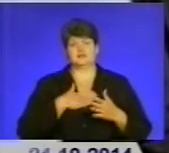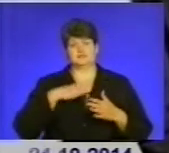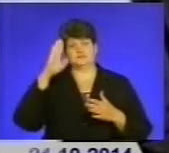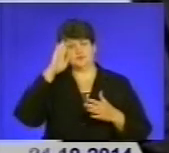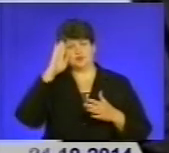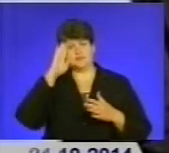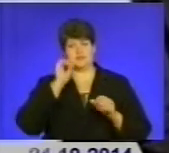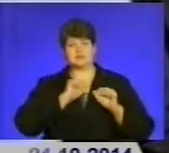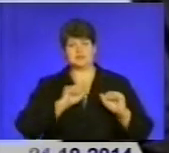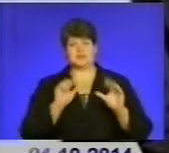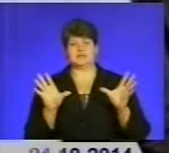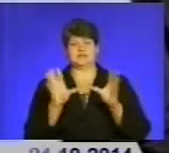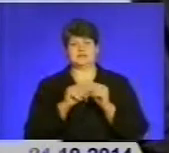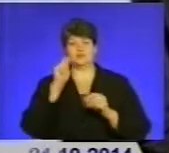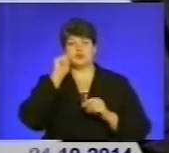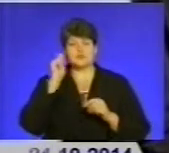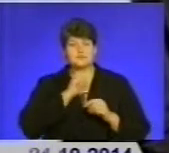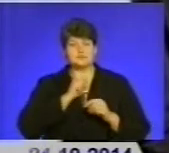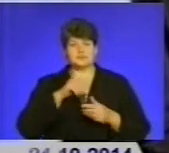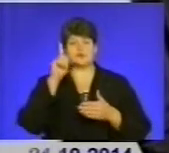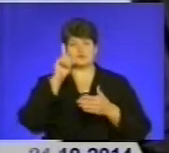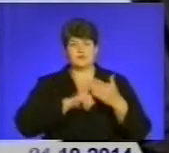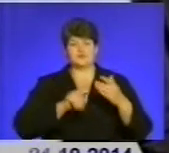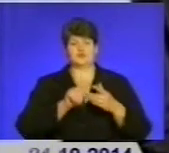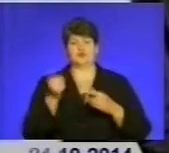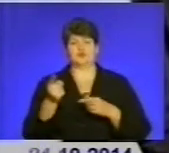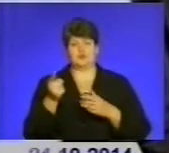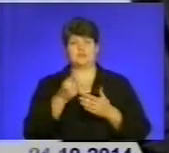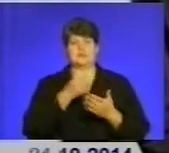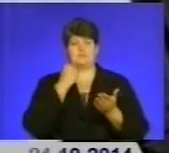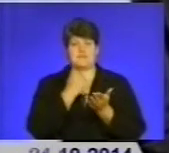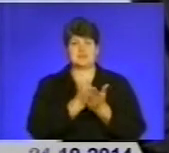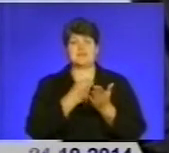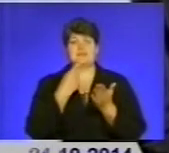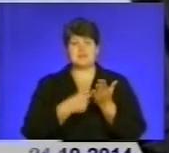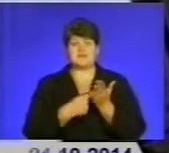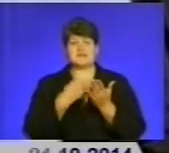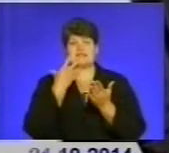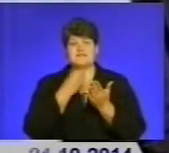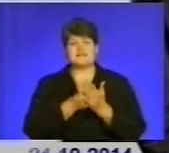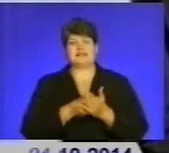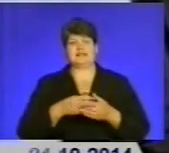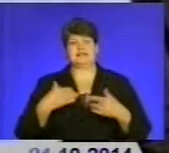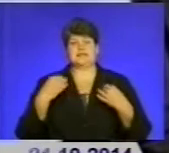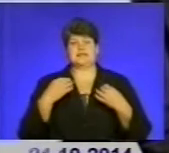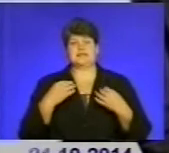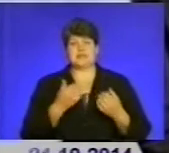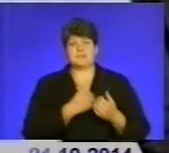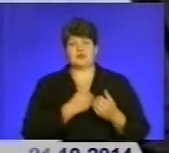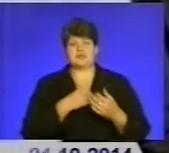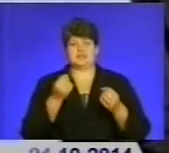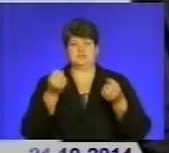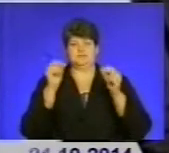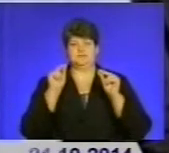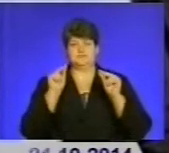цілісність України. Переконаний, що тернополяни підтвердять свій демократичний, громадянський, національний, врешті-решт, цивілізаційний